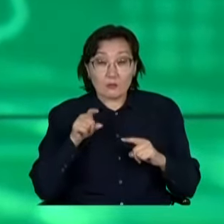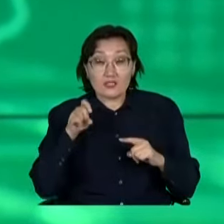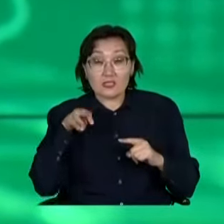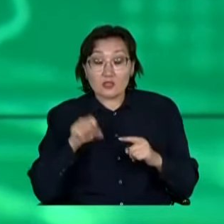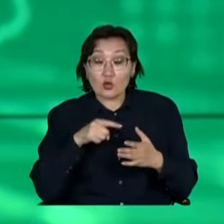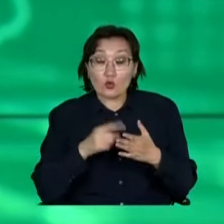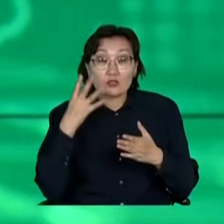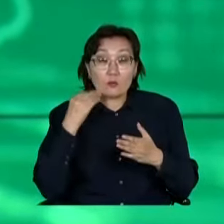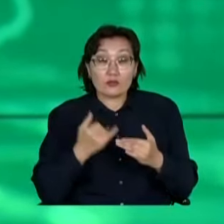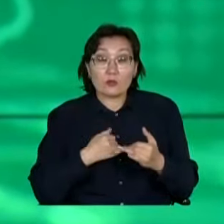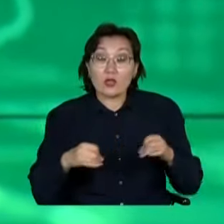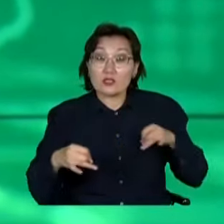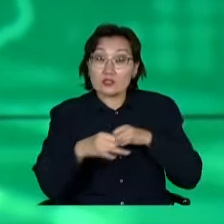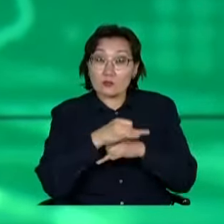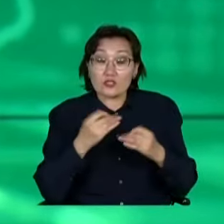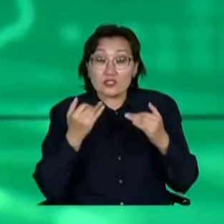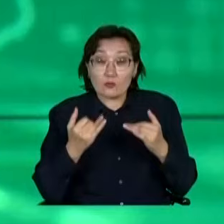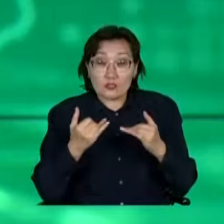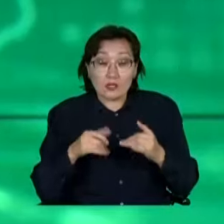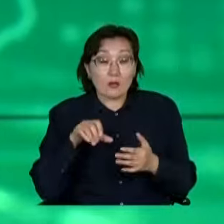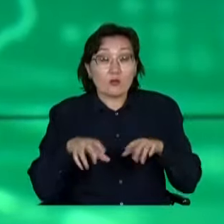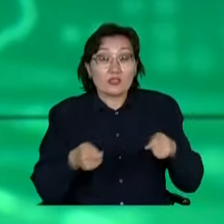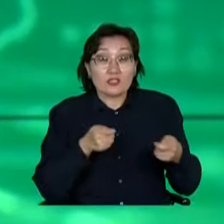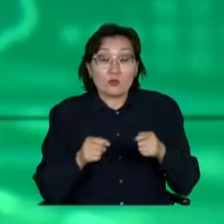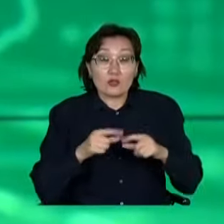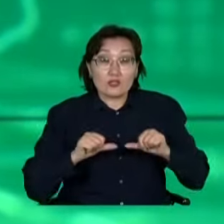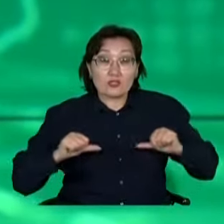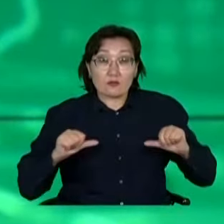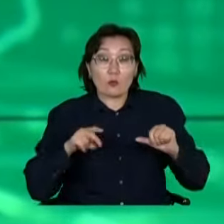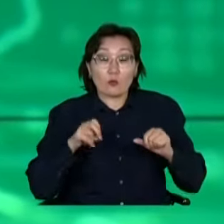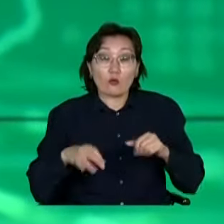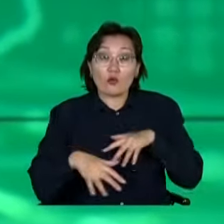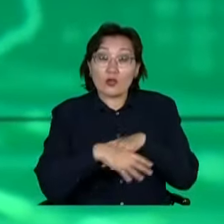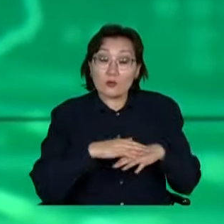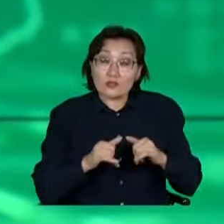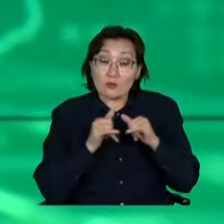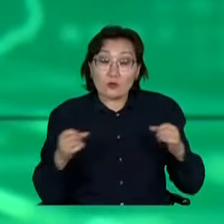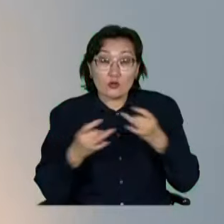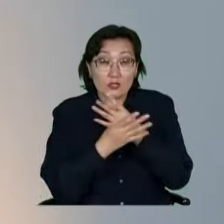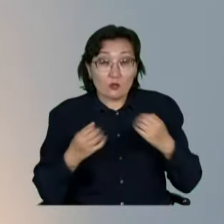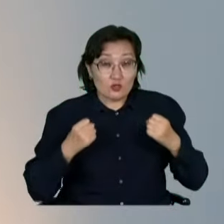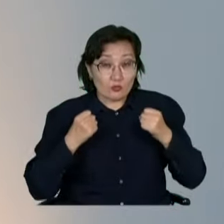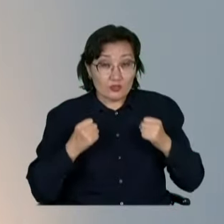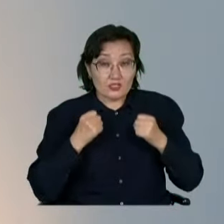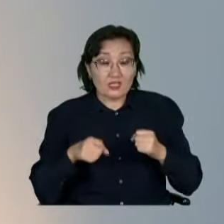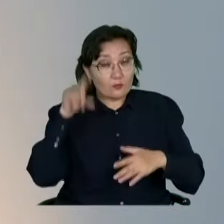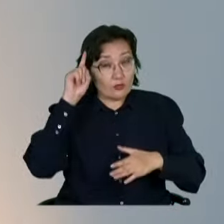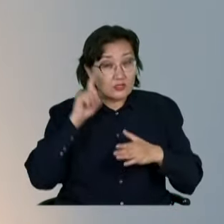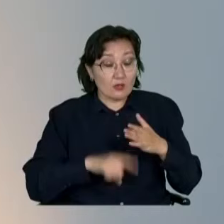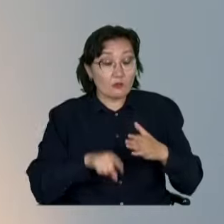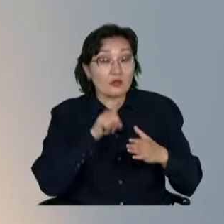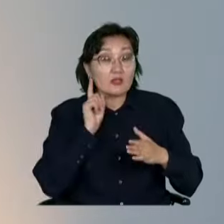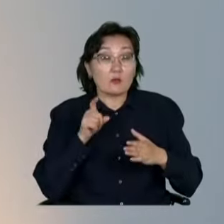маслихата города Алматы, мы поговорим прямо сейчас с председателем комиссии по общественному развитию, культуре, спорту, религии и